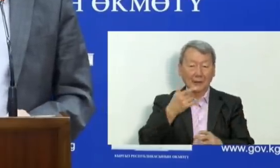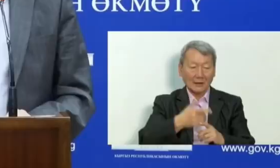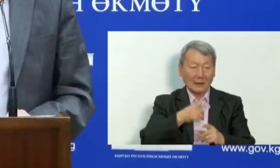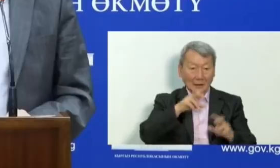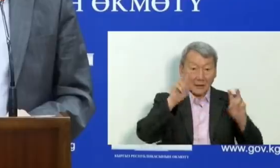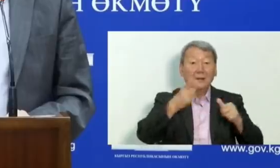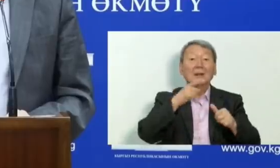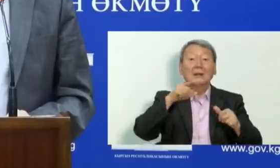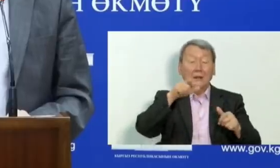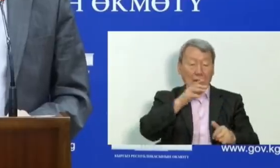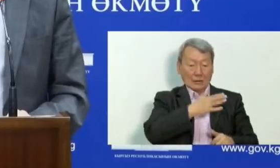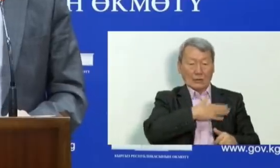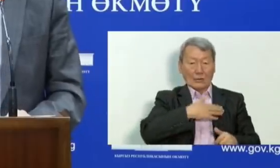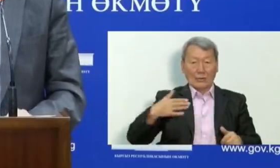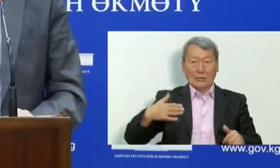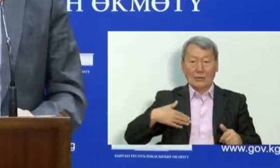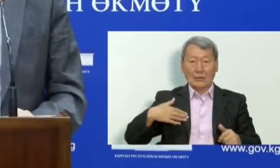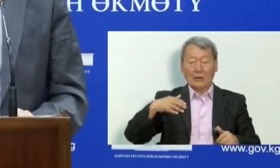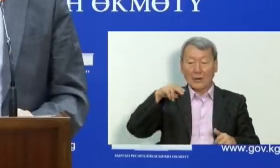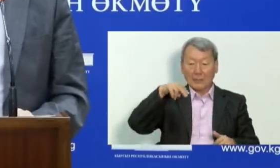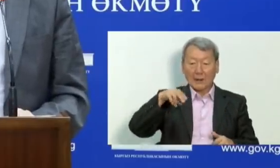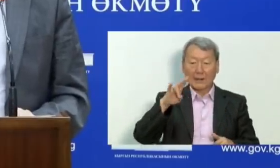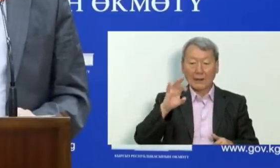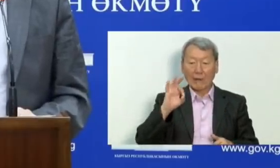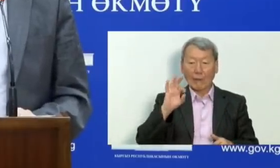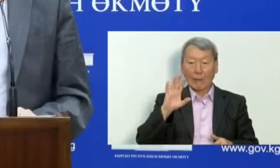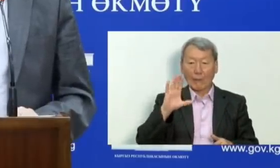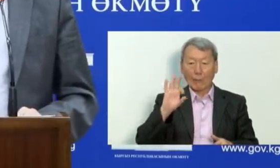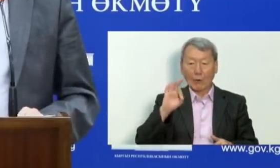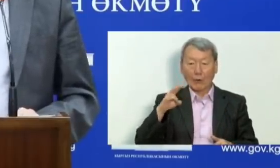диагноз ошо оң жак тараптуу пневмония,